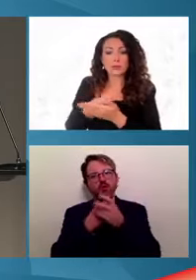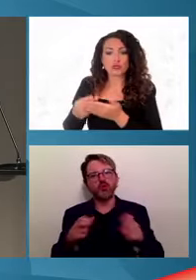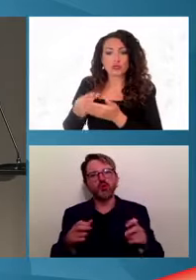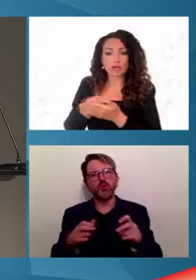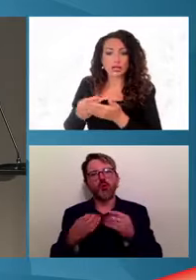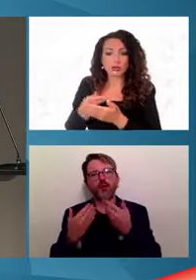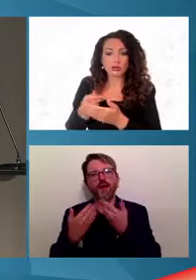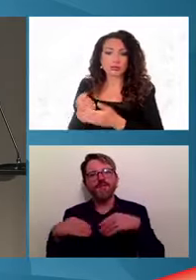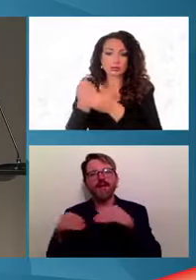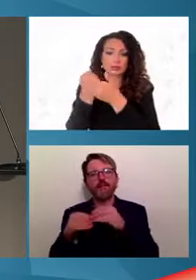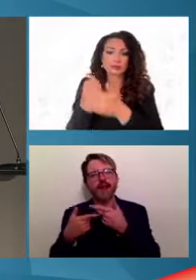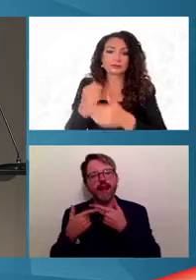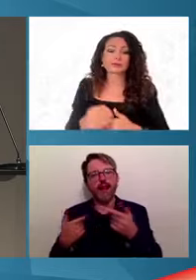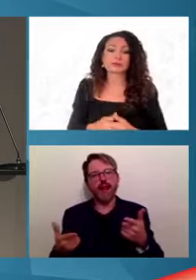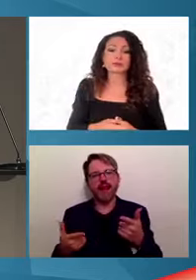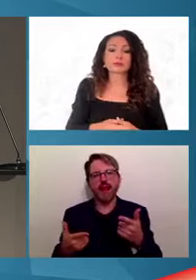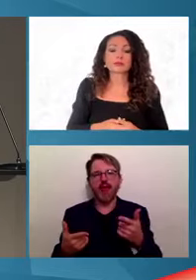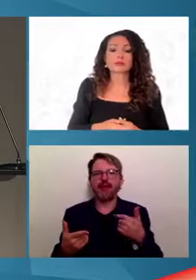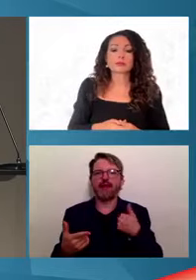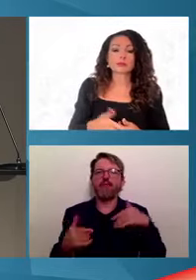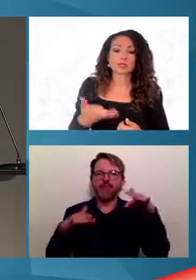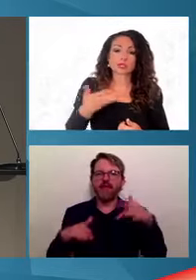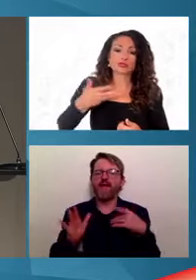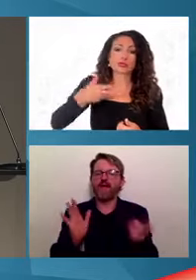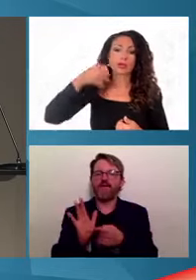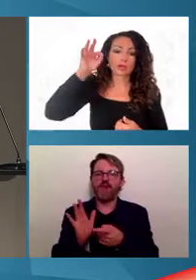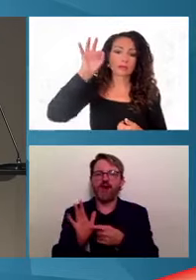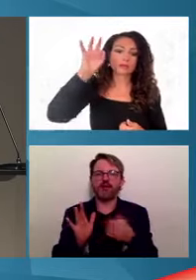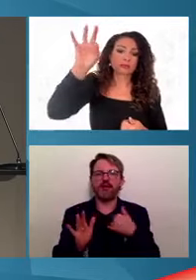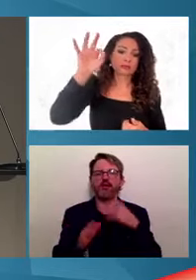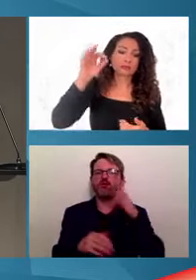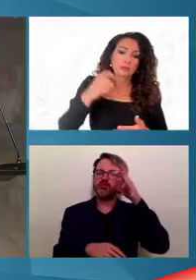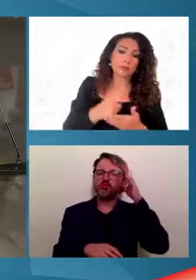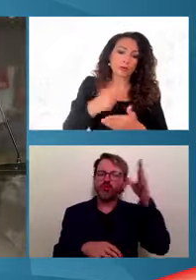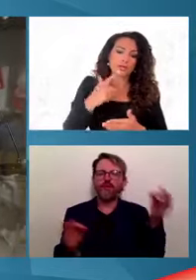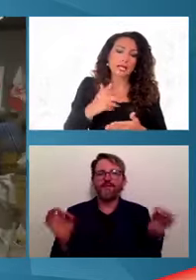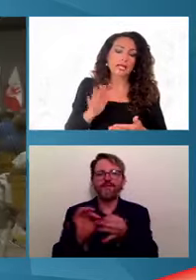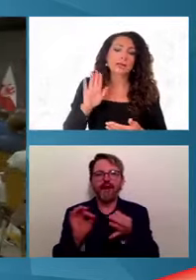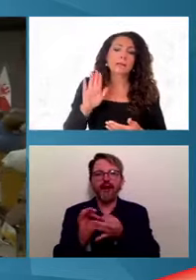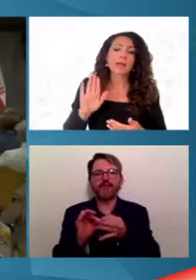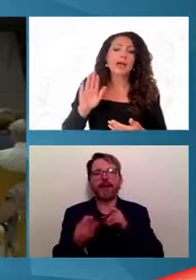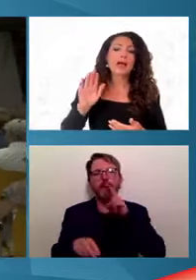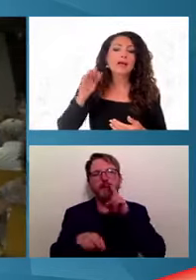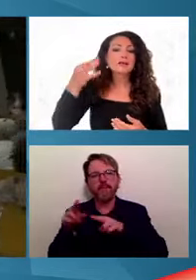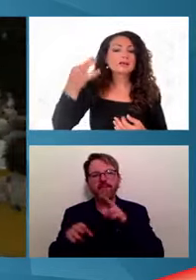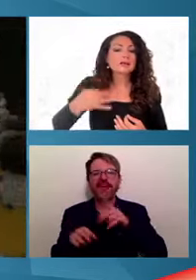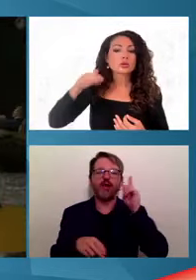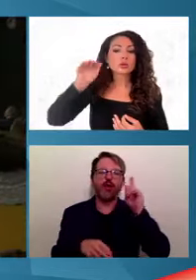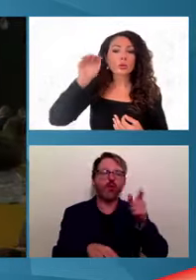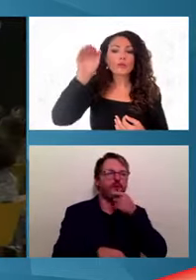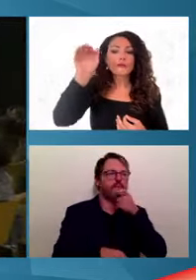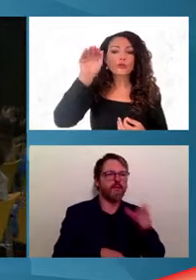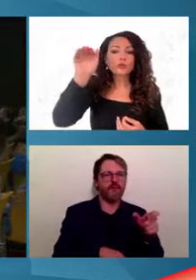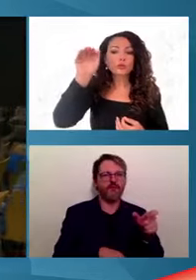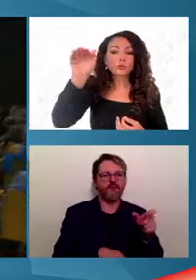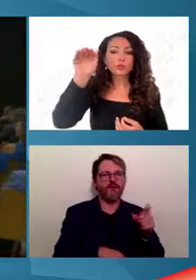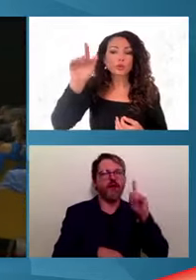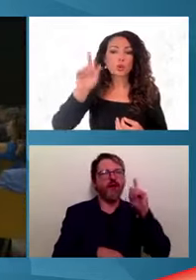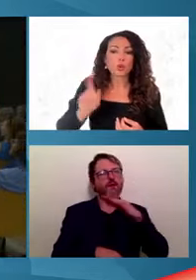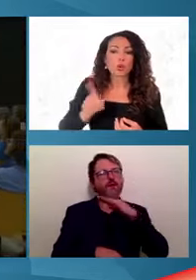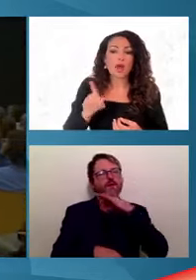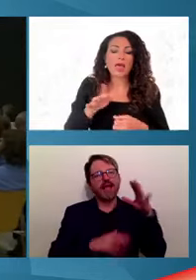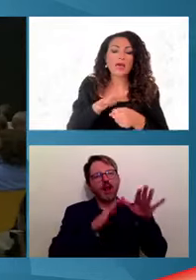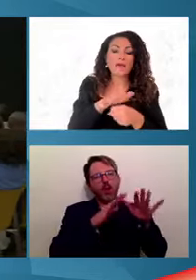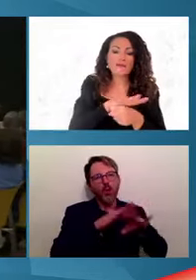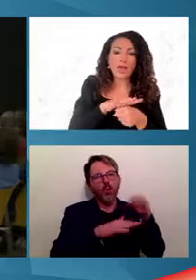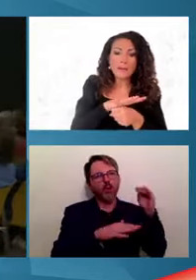Voraussetzungen dafür. Aber ich darf sagen, das Zukunftsthema wird Vereinbarkeit, Pflege und Beruf sein. Und weil auch viele Unternehmen hier sind, ich sage,